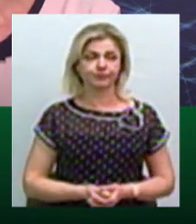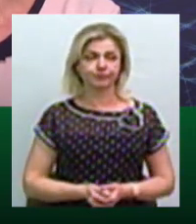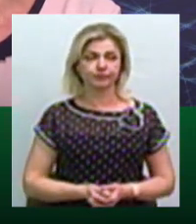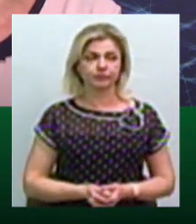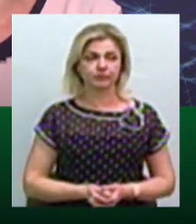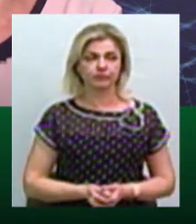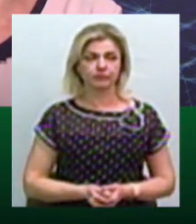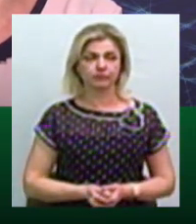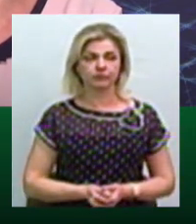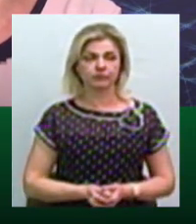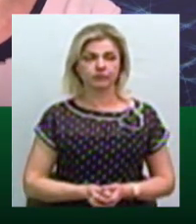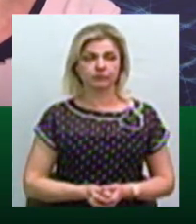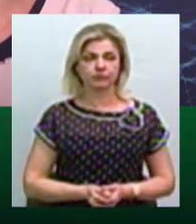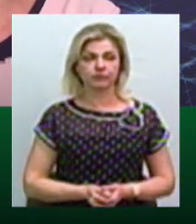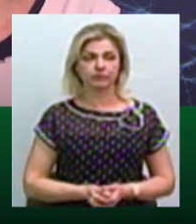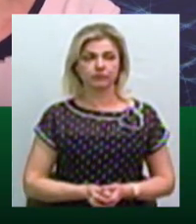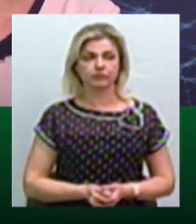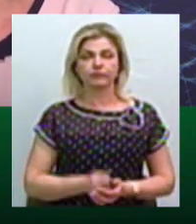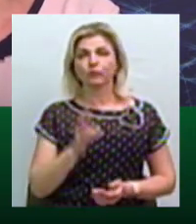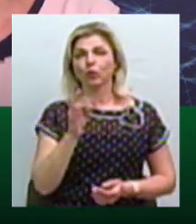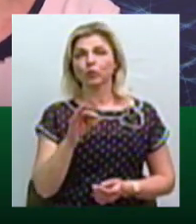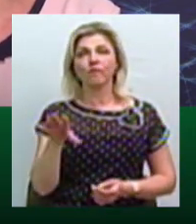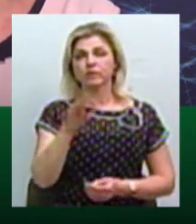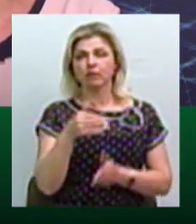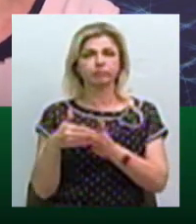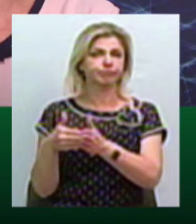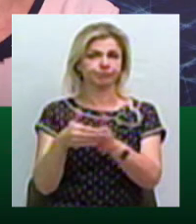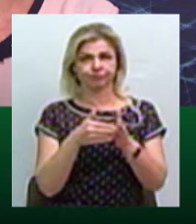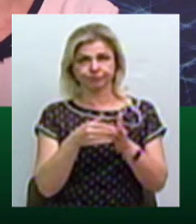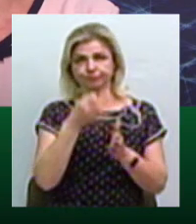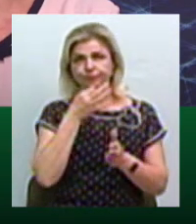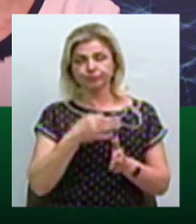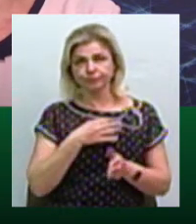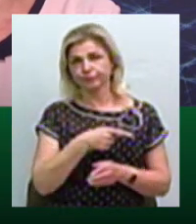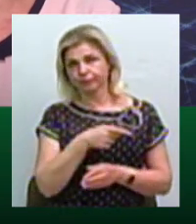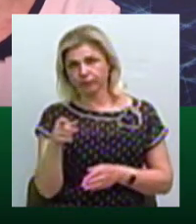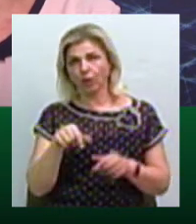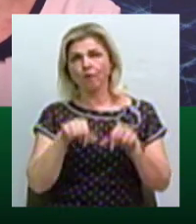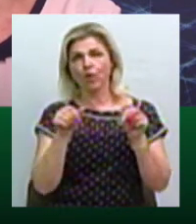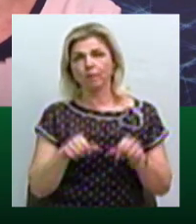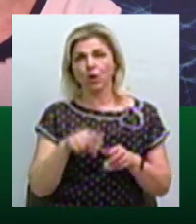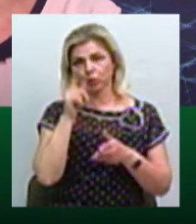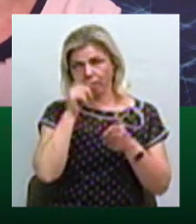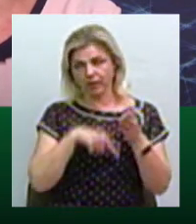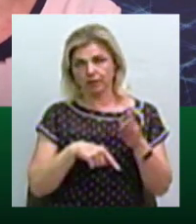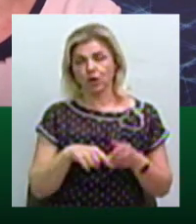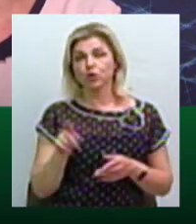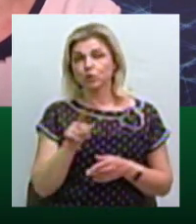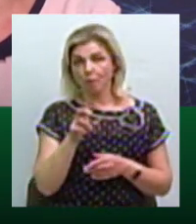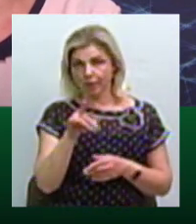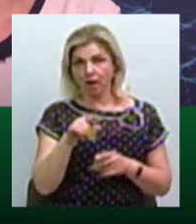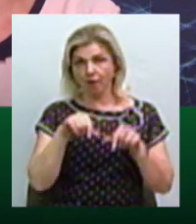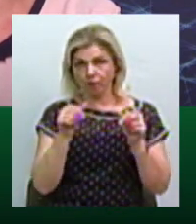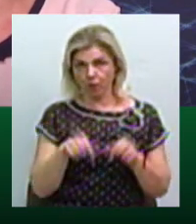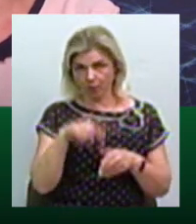эту пенсію. Но нигде вот везде мне дают ответ, что оформляйте доверенность. Извините, для того, чтобы оформить